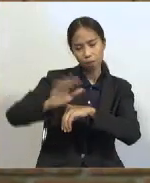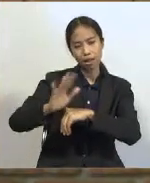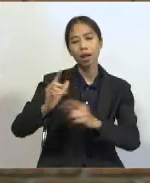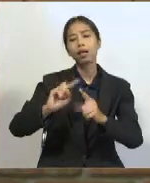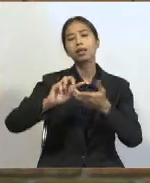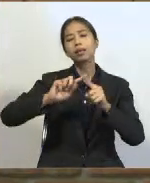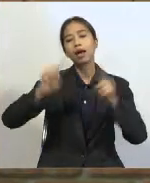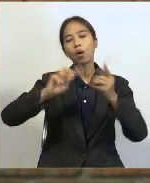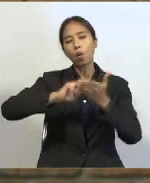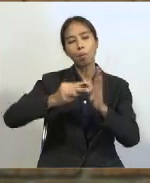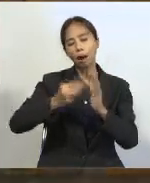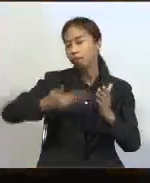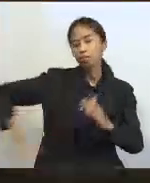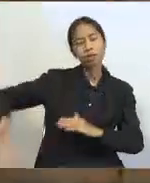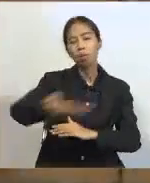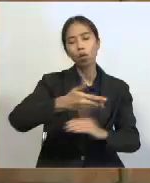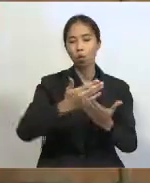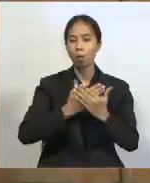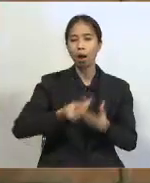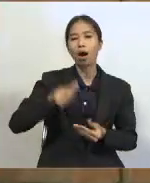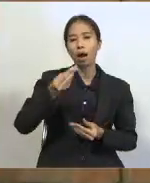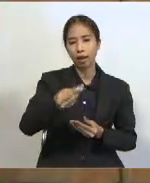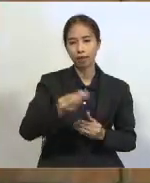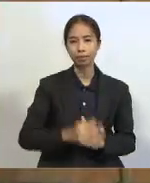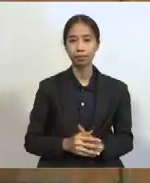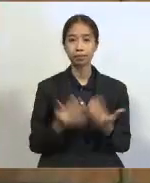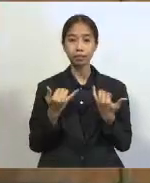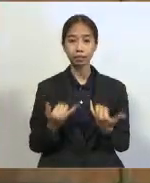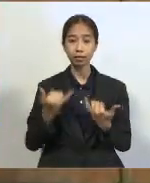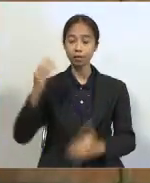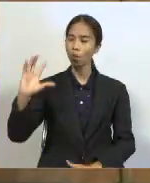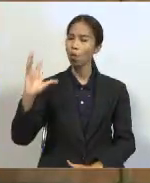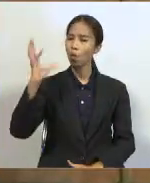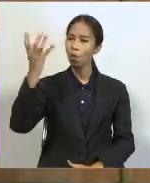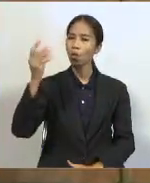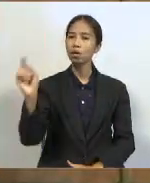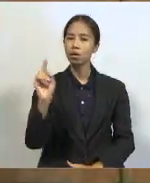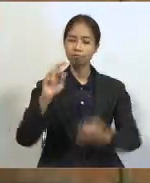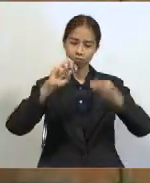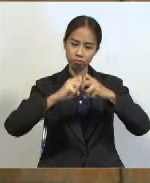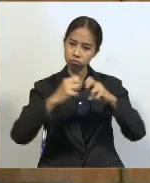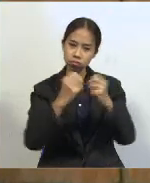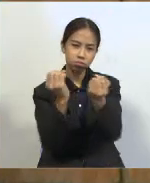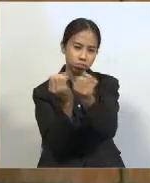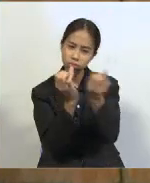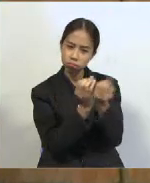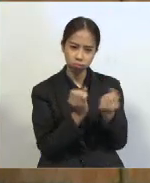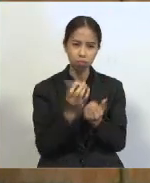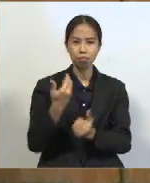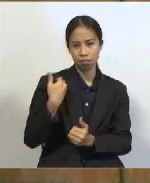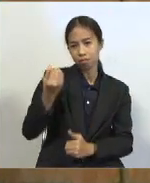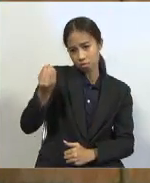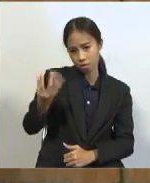ทุกๆคนที่อยู่รอบตัวเรา คือโลกปัจจุบันนะเนาะทุกวันนี้มันก็จะมีปัญหาเกิดขึ้นมากมายไม่ว่